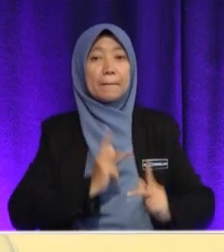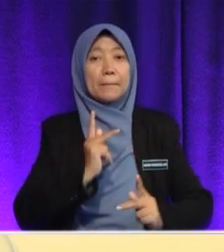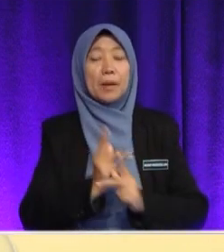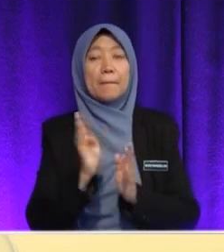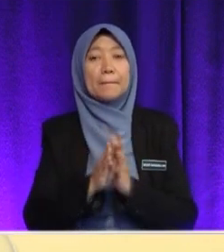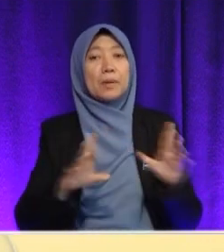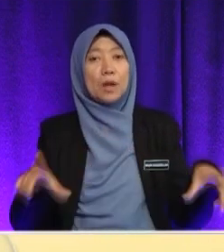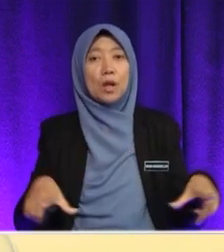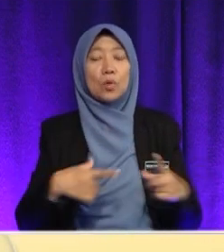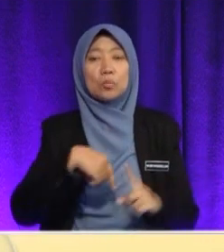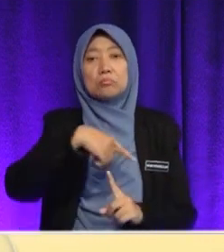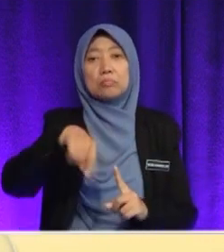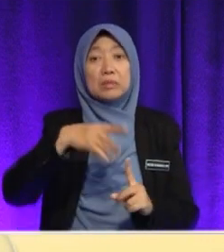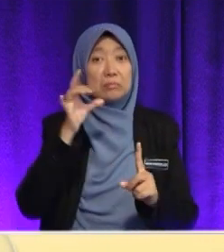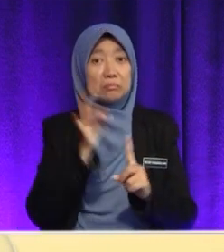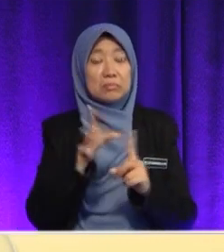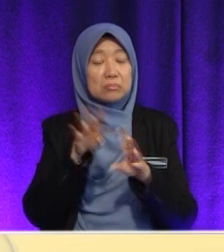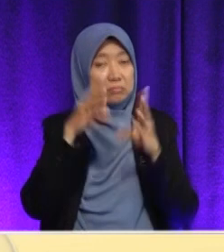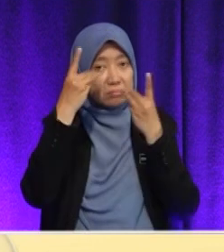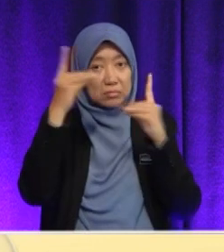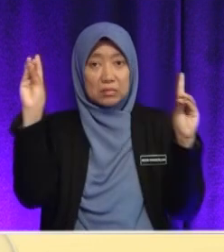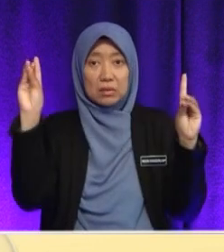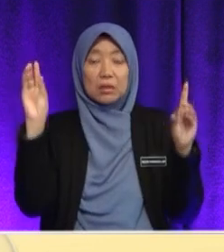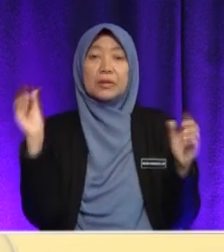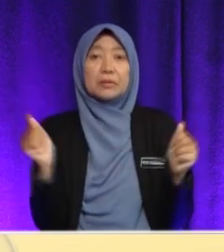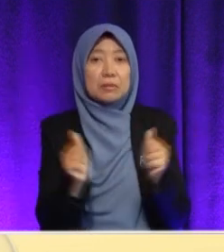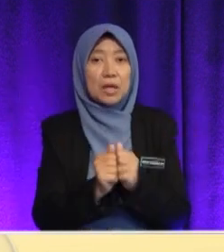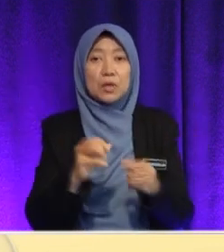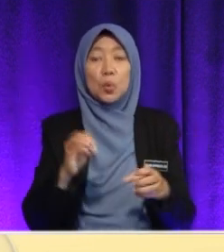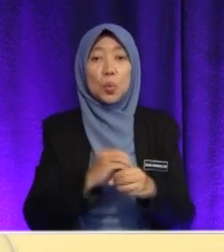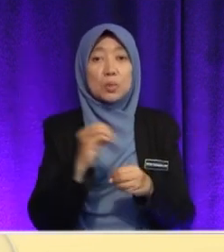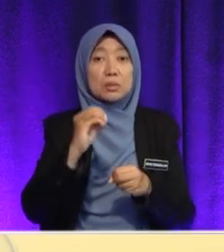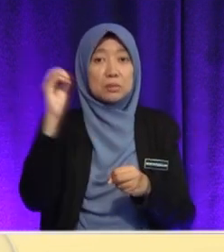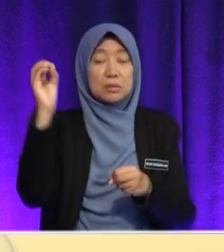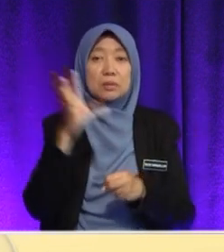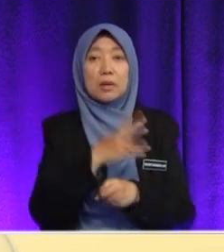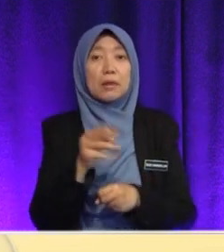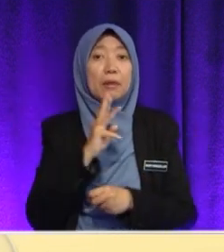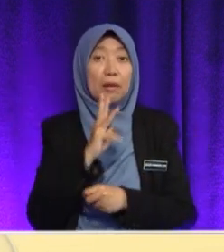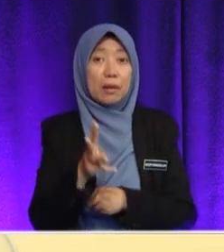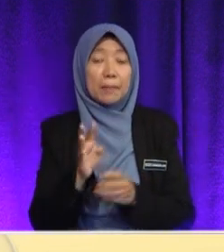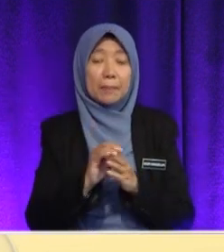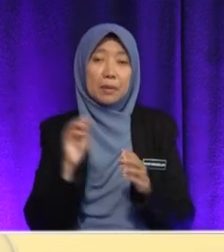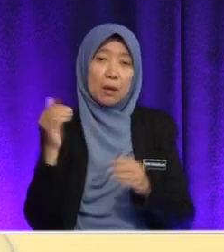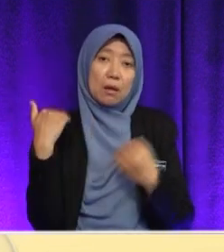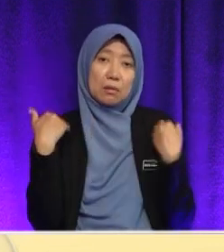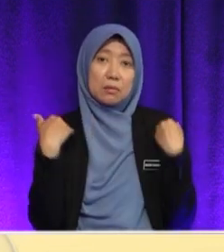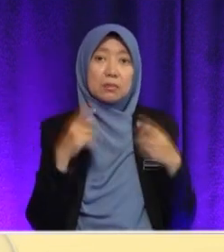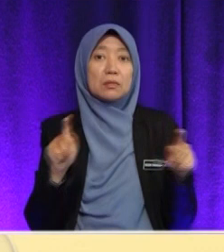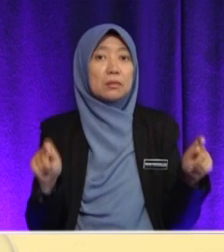besi yang terdedah kepada oksigen dan air mengalami tindak balas